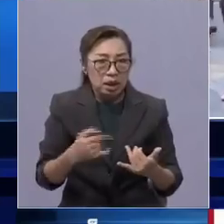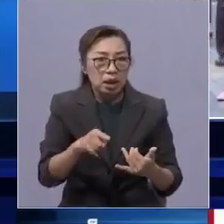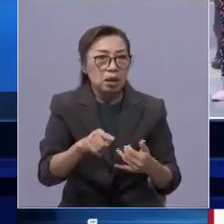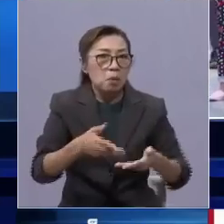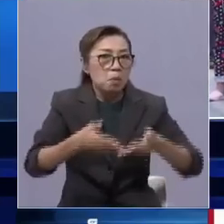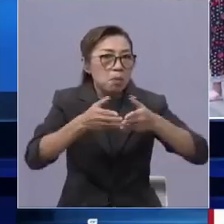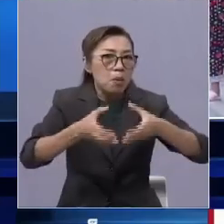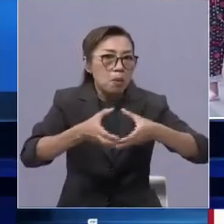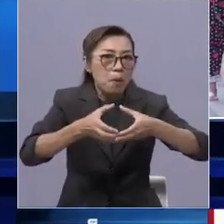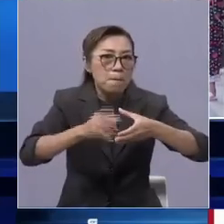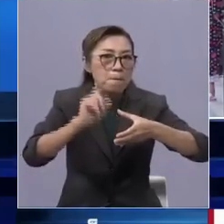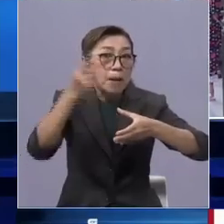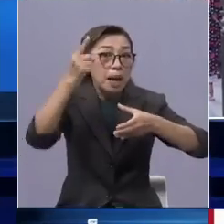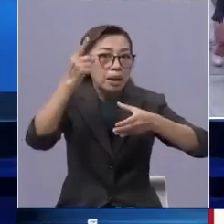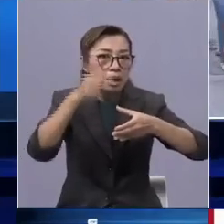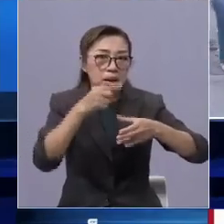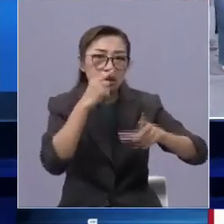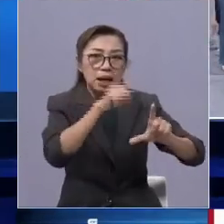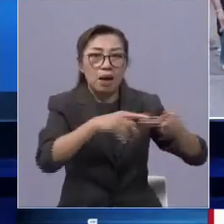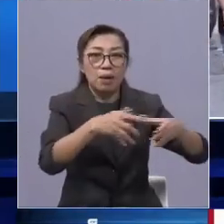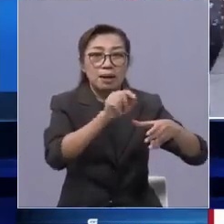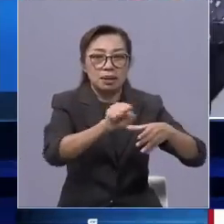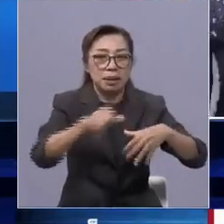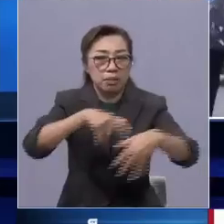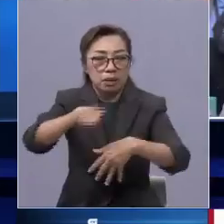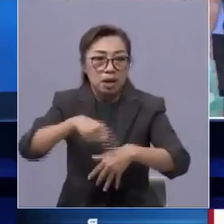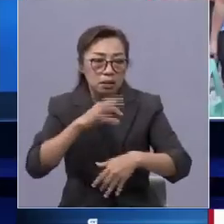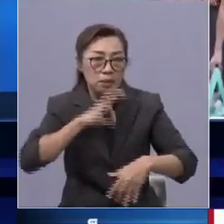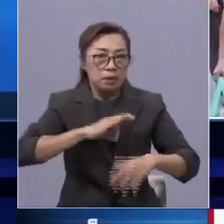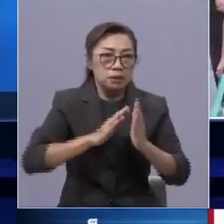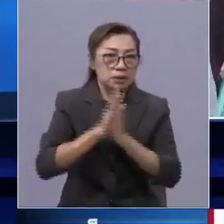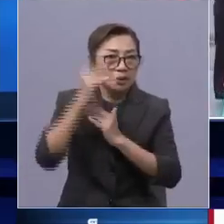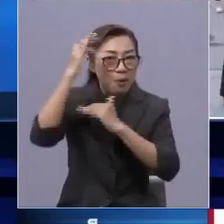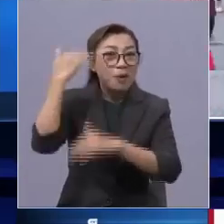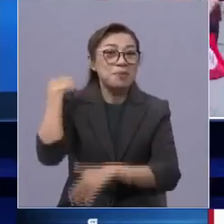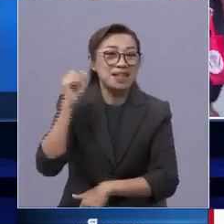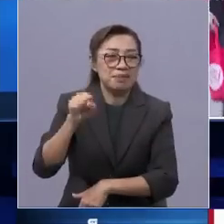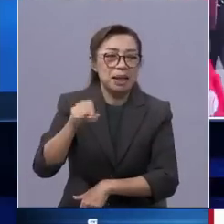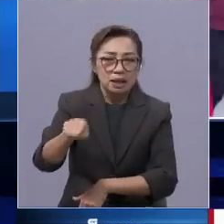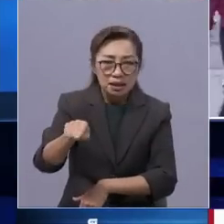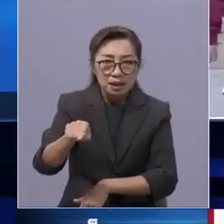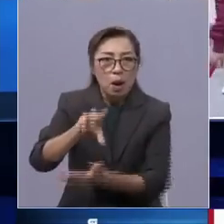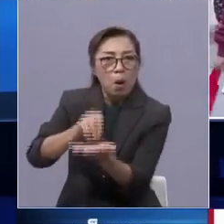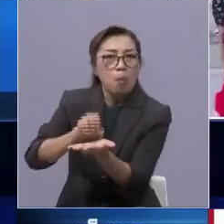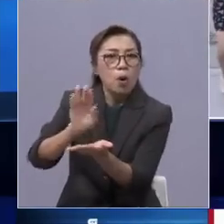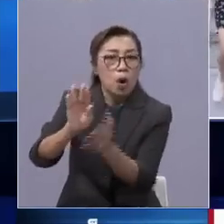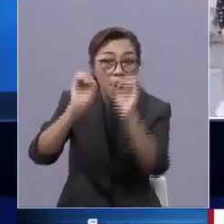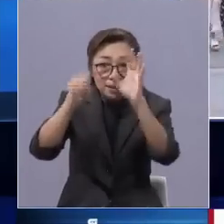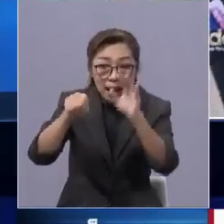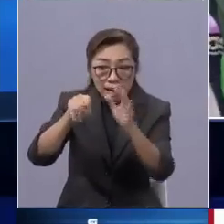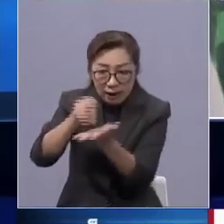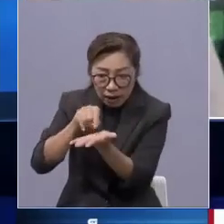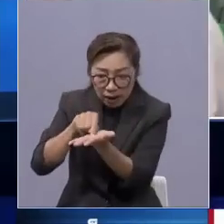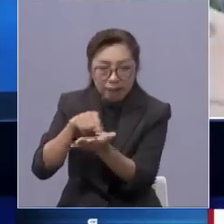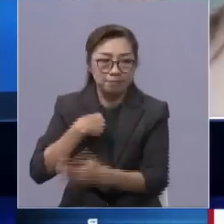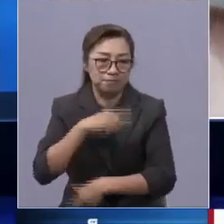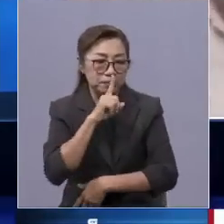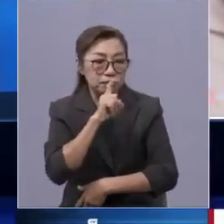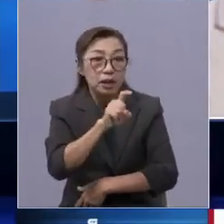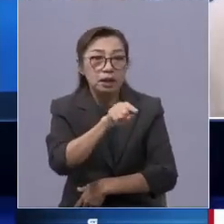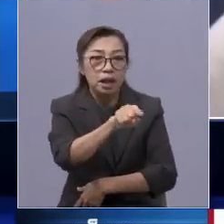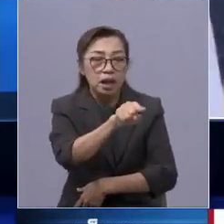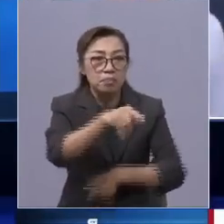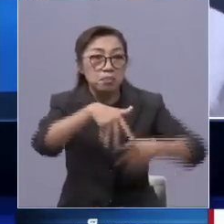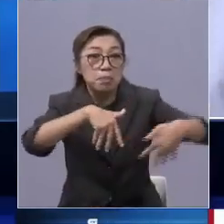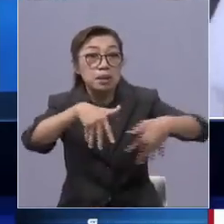ทีนี้ประเด็นที่อาจารย์ถวินวิดีวิเคราะห์ให้กับทีมข่าวของเราฟังเนี่ยปรากฏว่าเราก็เอาข้อมูลเนี้ยลงพื้นที่ไปถามไปพูดคุย